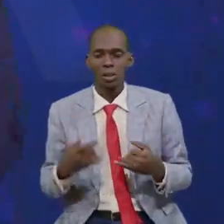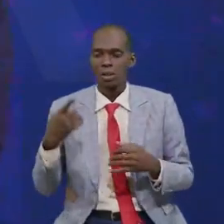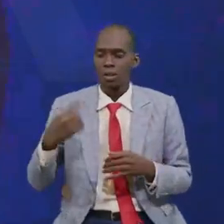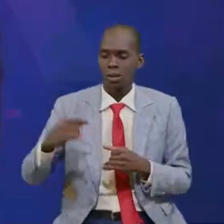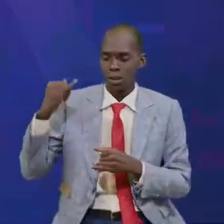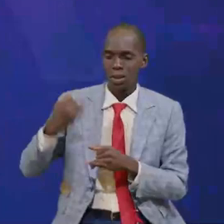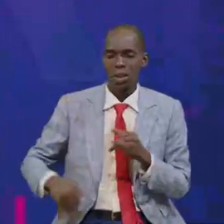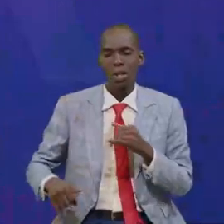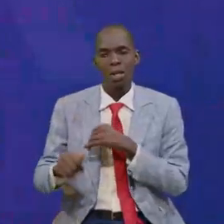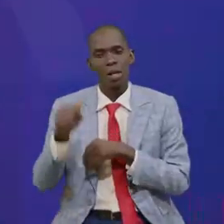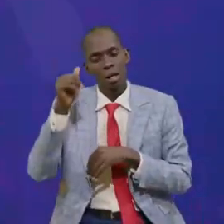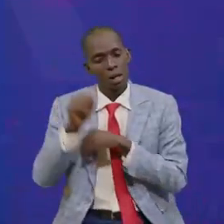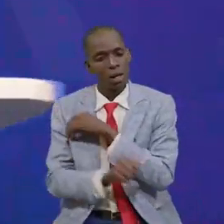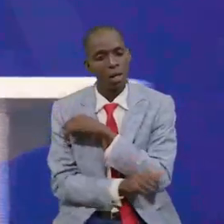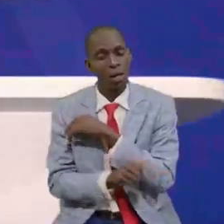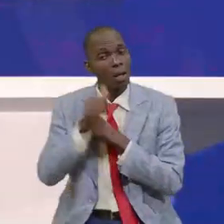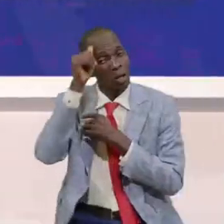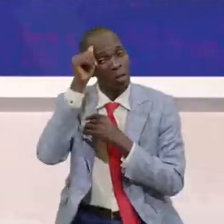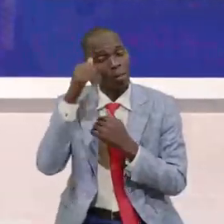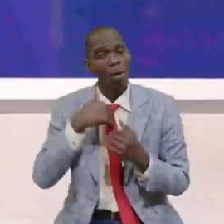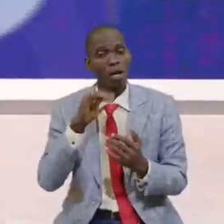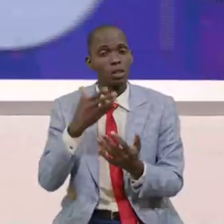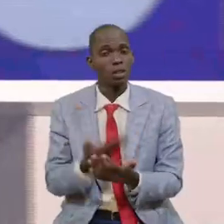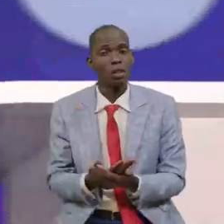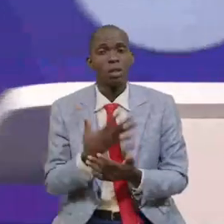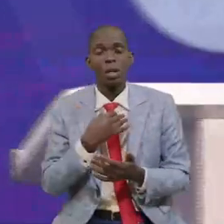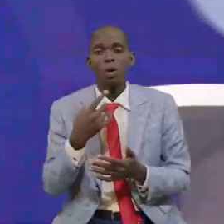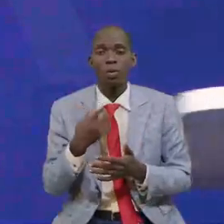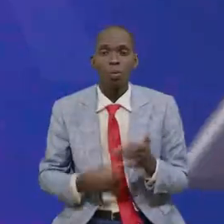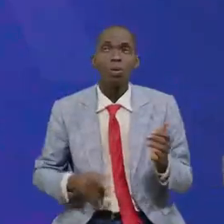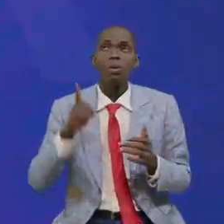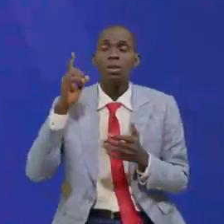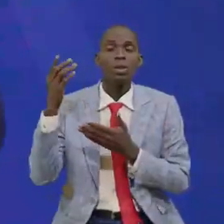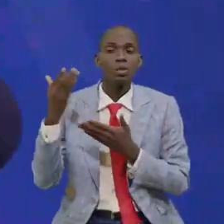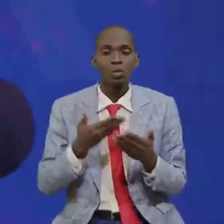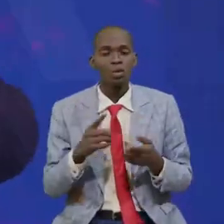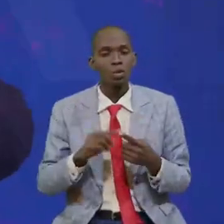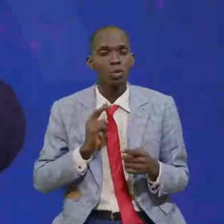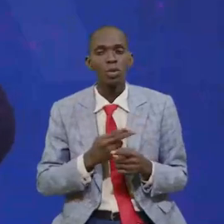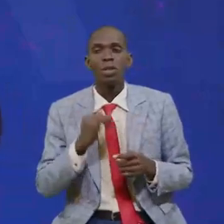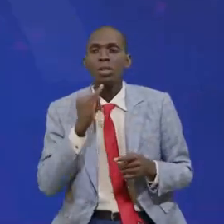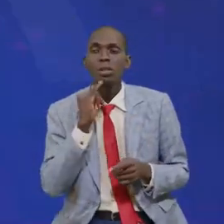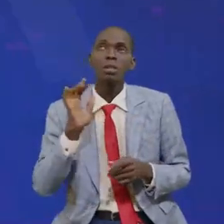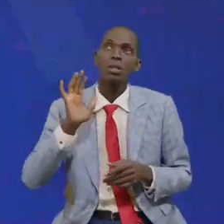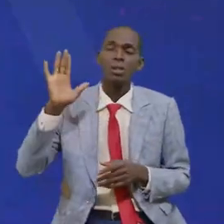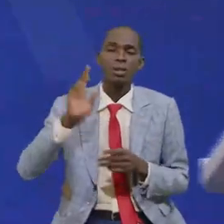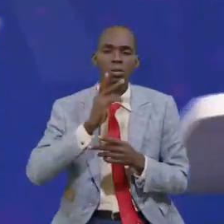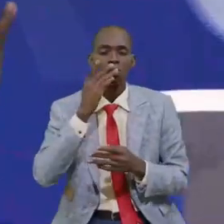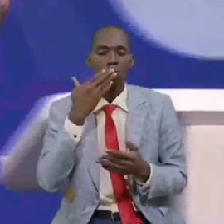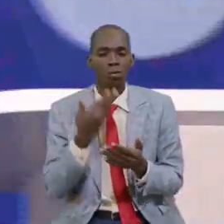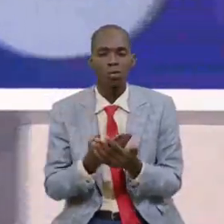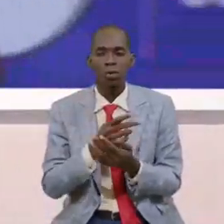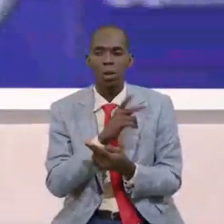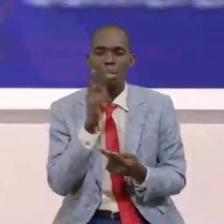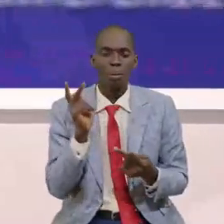est venu. Et ce qu'il nous a donné maintenant est le bon salut, le salut total. C'est le salut parfait, le